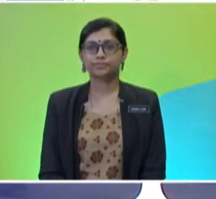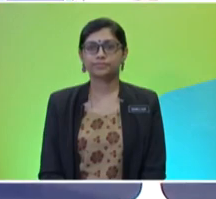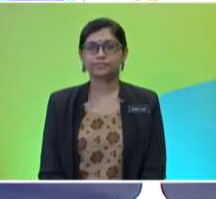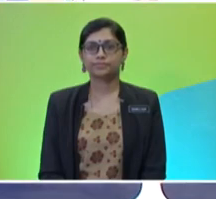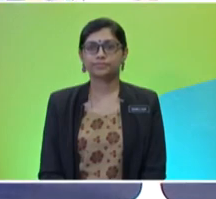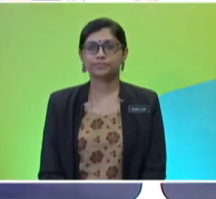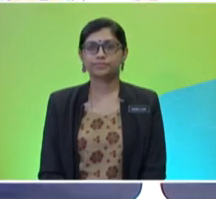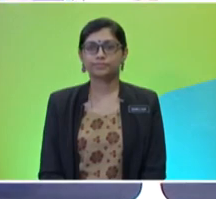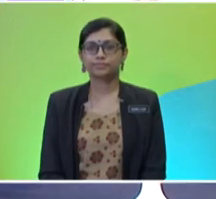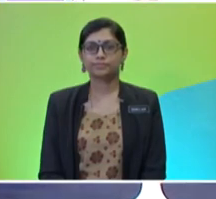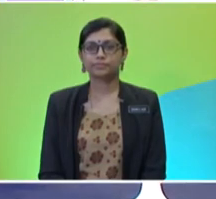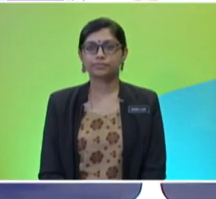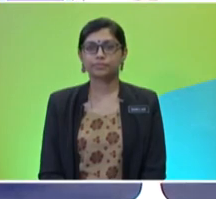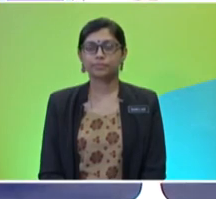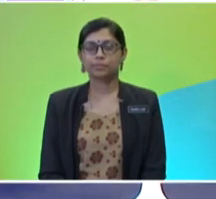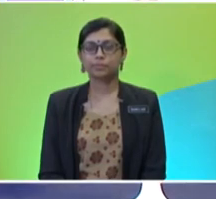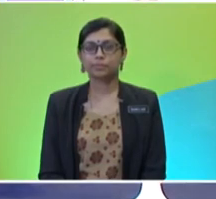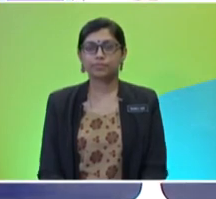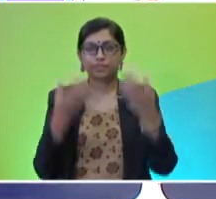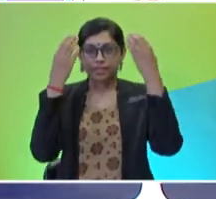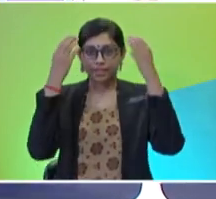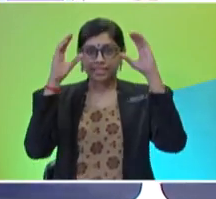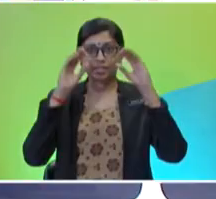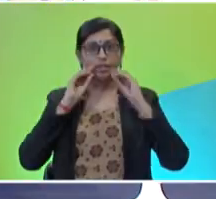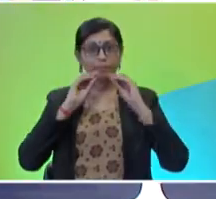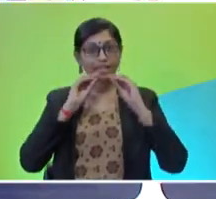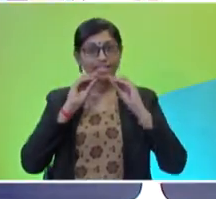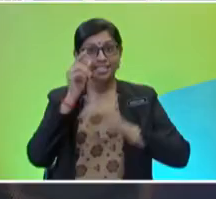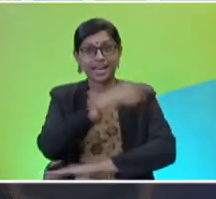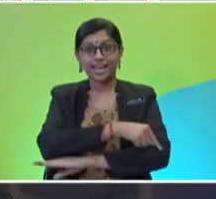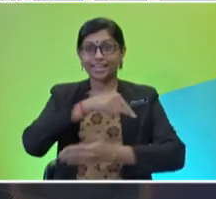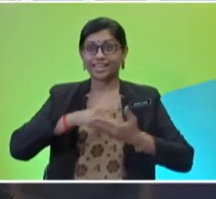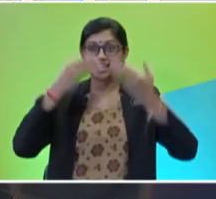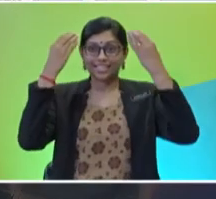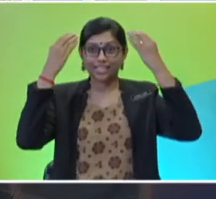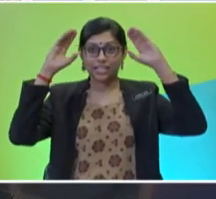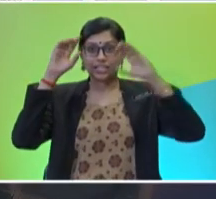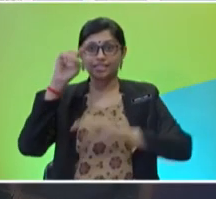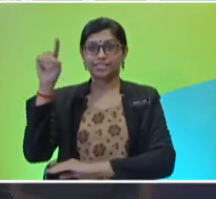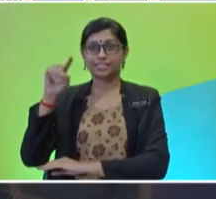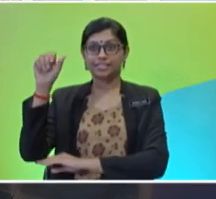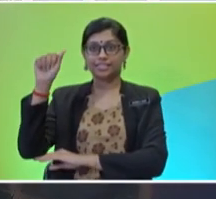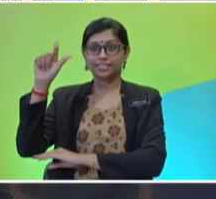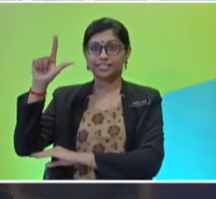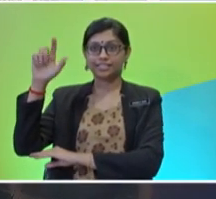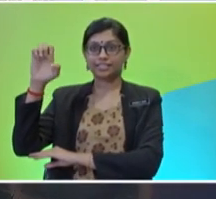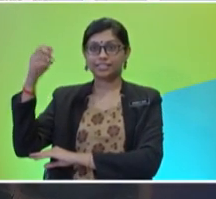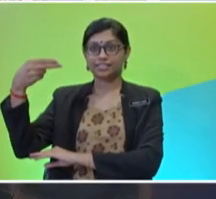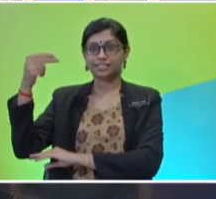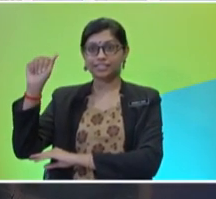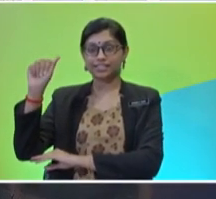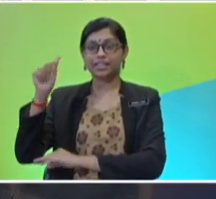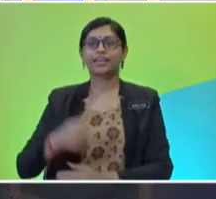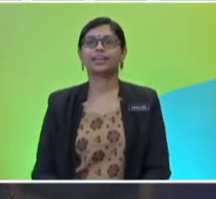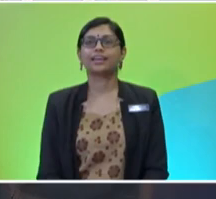ini inilah dia guru yang akan mengajar kita kali ini, iaitu Cikgu Zaleha. Assalamualaikum Cikgu. Waalaikumsalam.